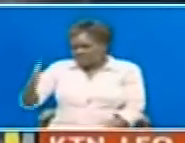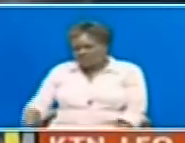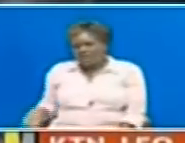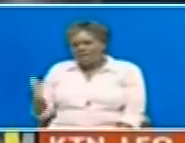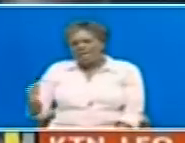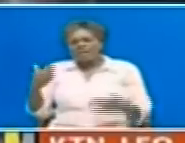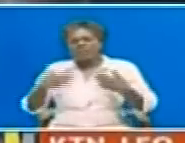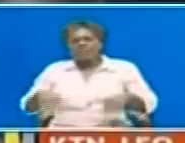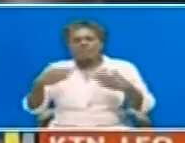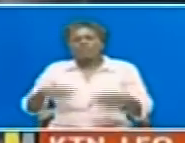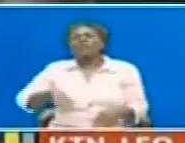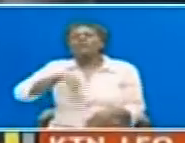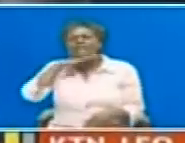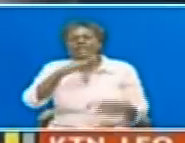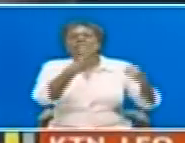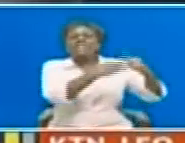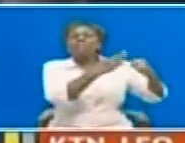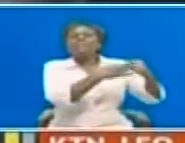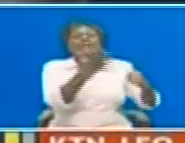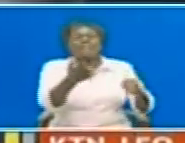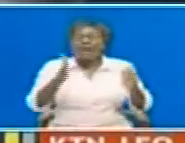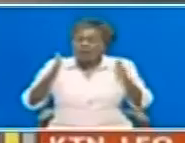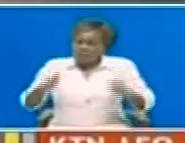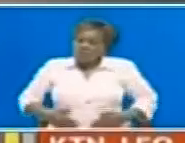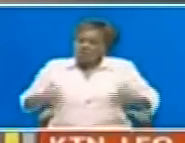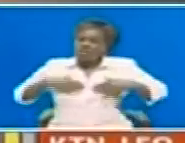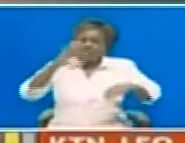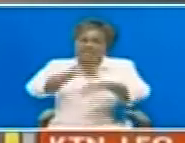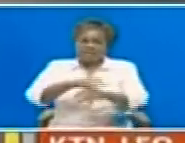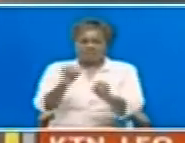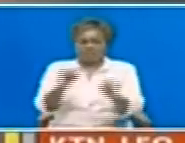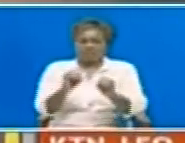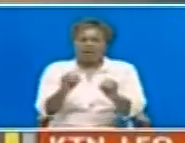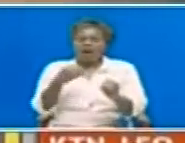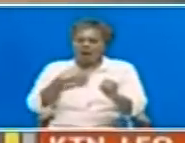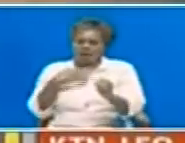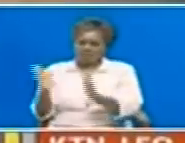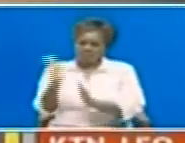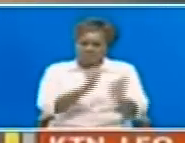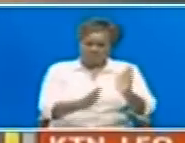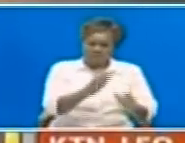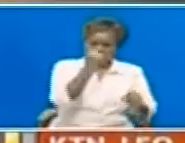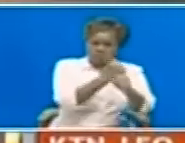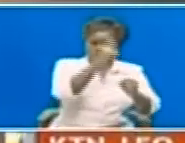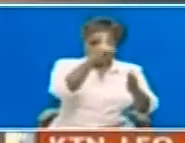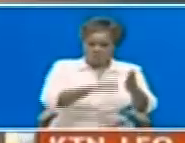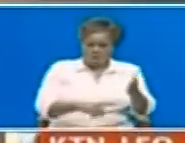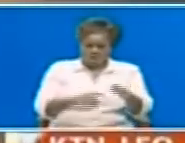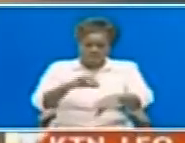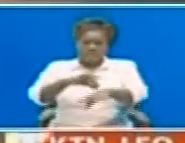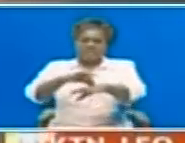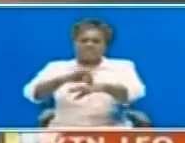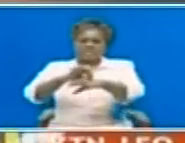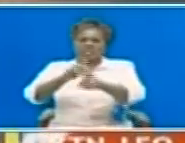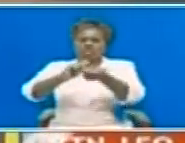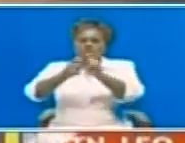inafanyanga watu hapa Kibera, tunaonanga venye inafanyanga watu mtu apatikanangi. They have a plan to do something we call skin grafting because